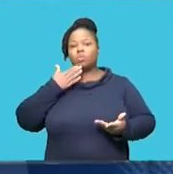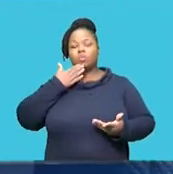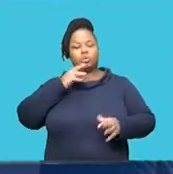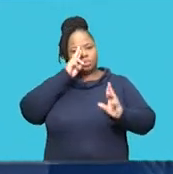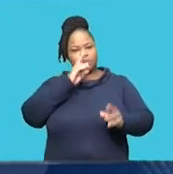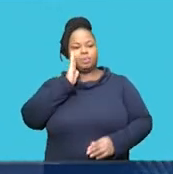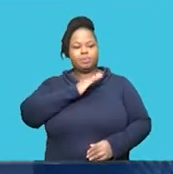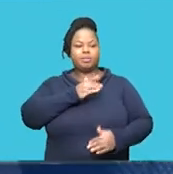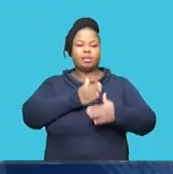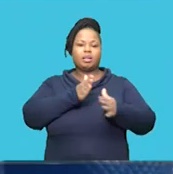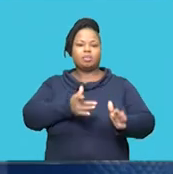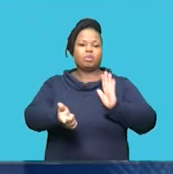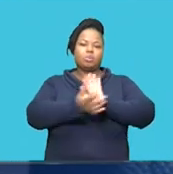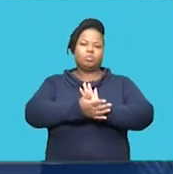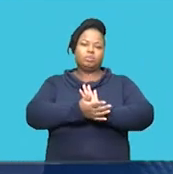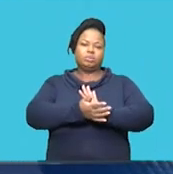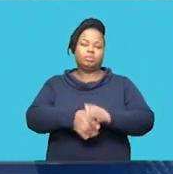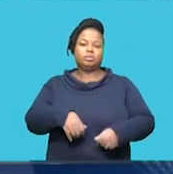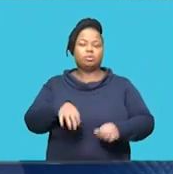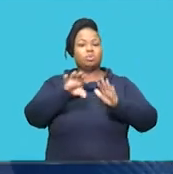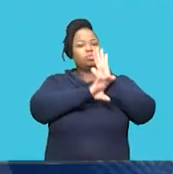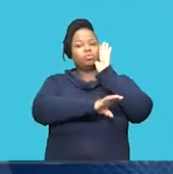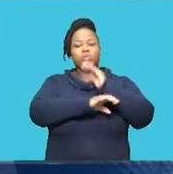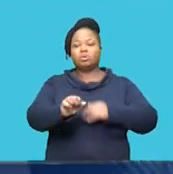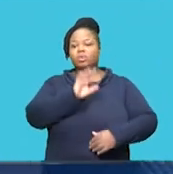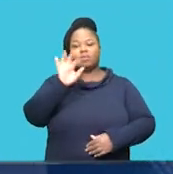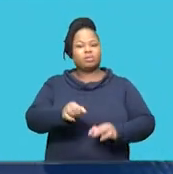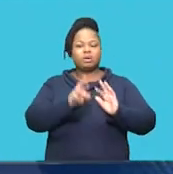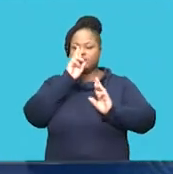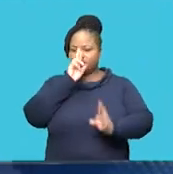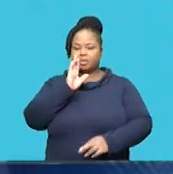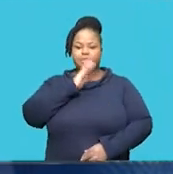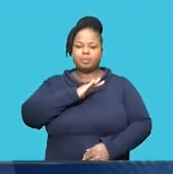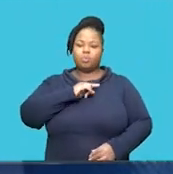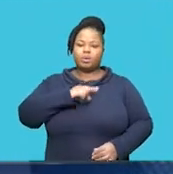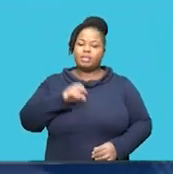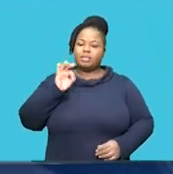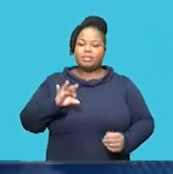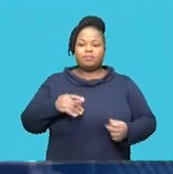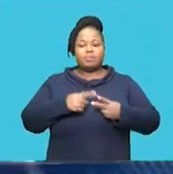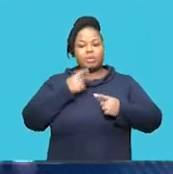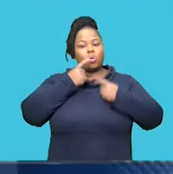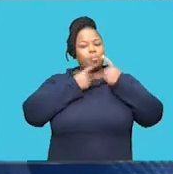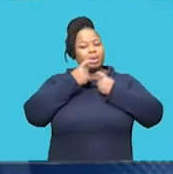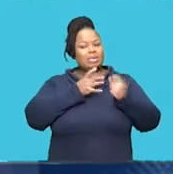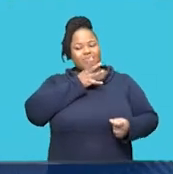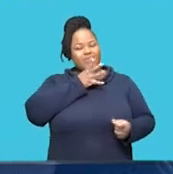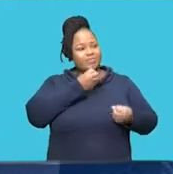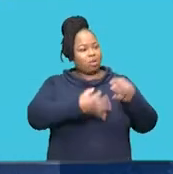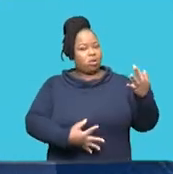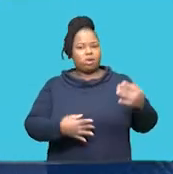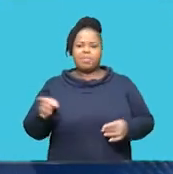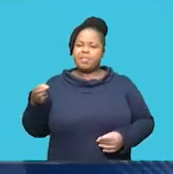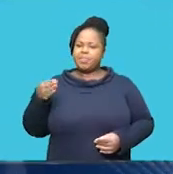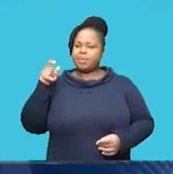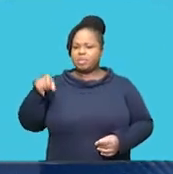and sibona abantu ukuthi abahloniphi constitution yase South Africa. If then kuzoba nama grievances angaka kungabi nomuntu